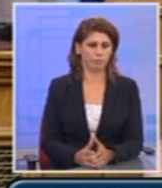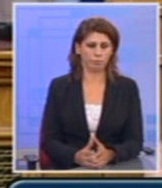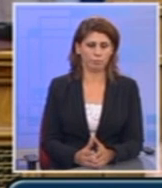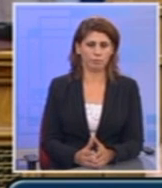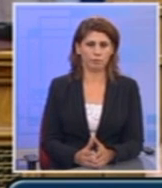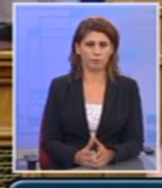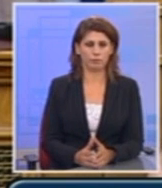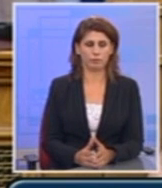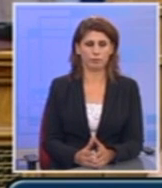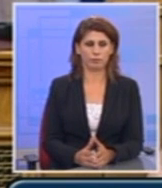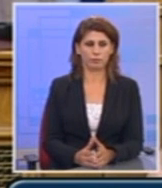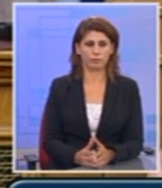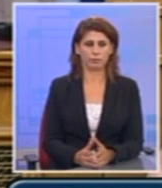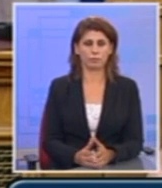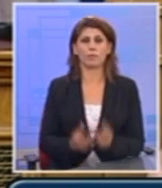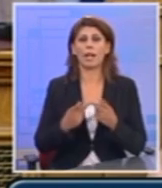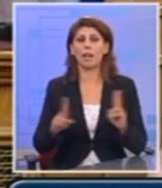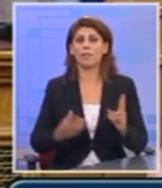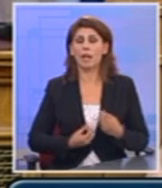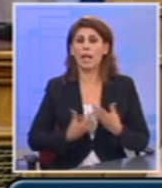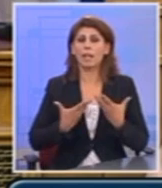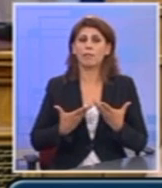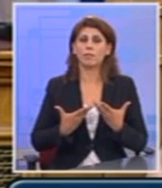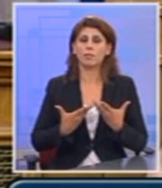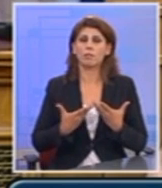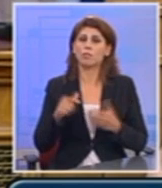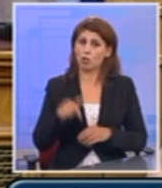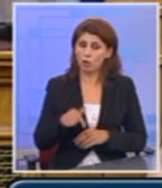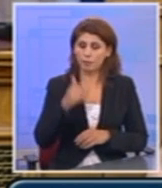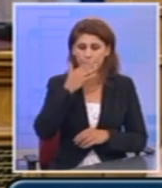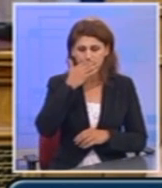θεσμούς η ελευτερία της έκφρασης και του